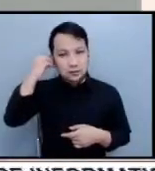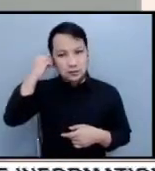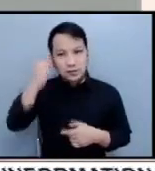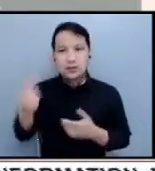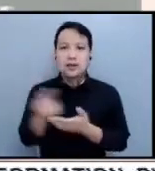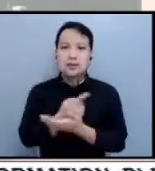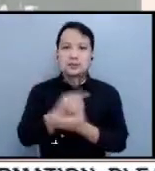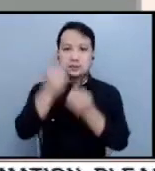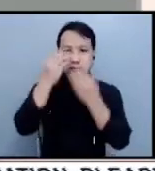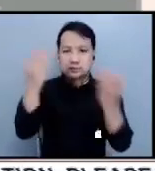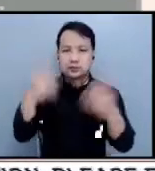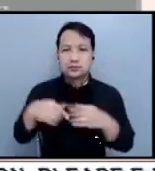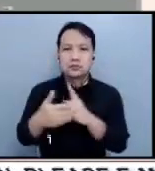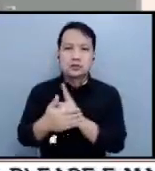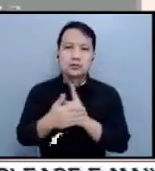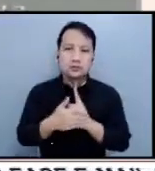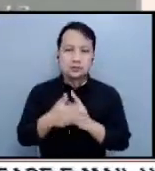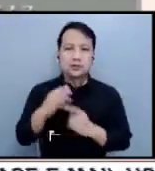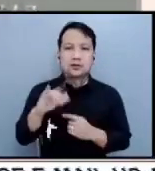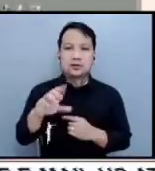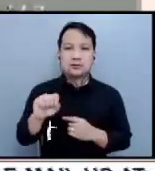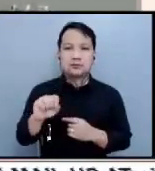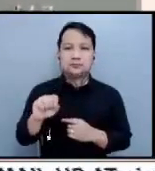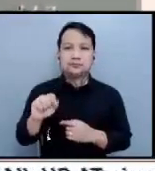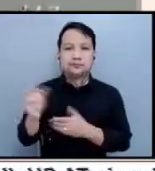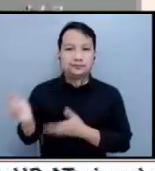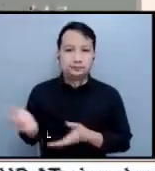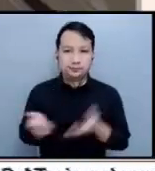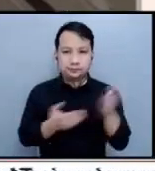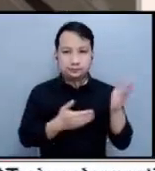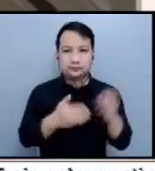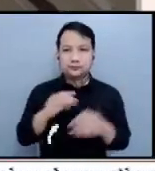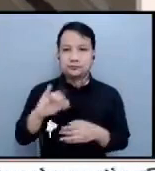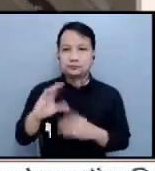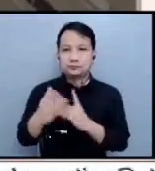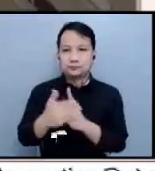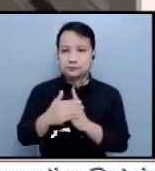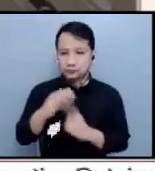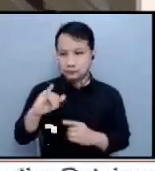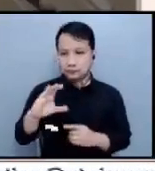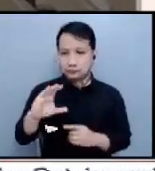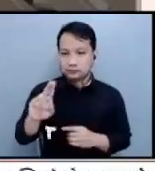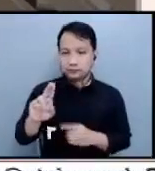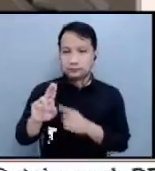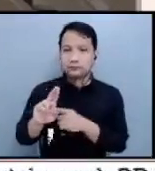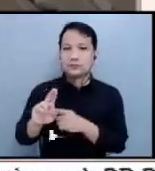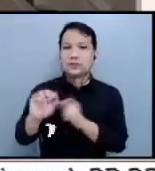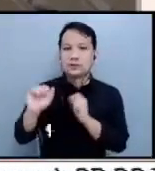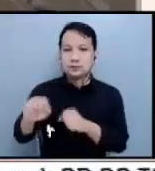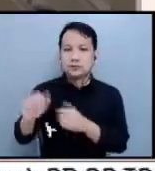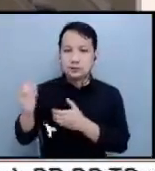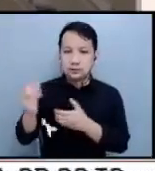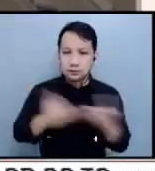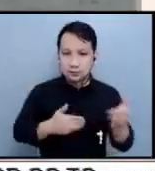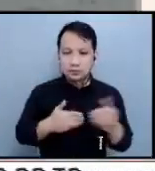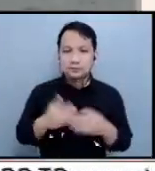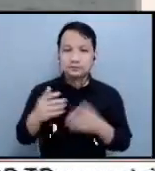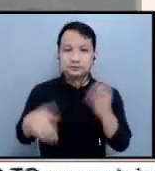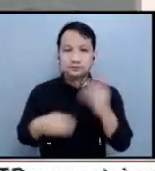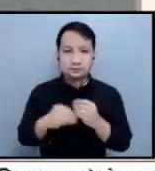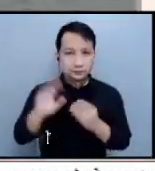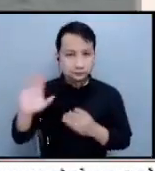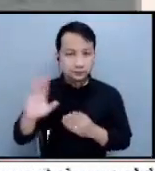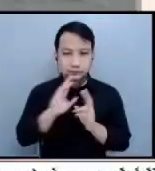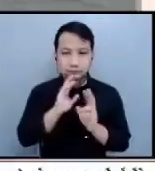na nasa isolation facility. Nadala siya sa isang isolation facility. At yun nga, bate rin sa inyong ulat,